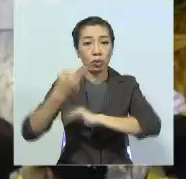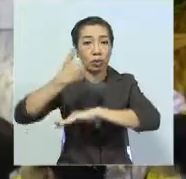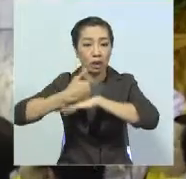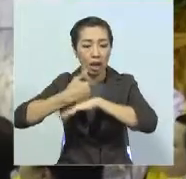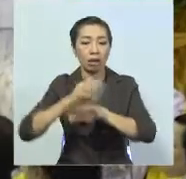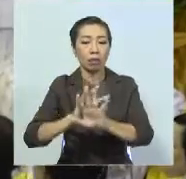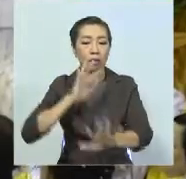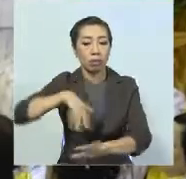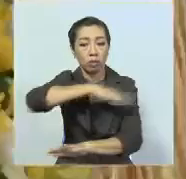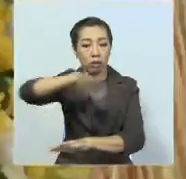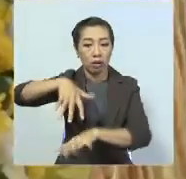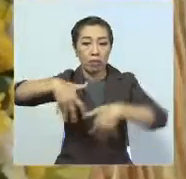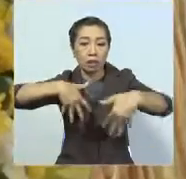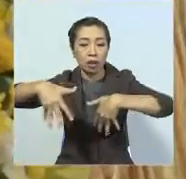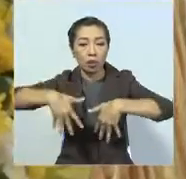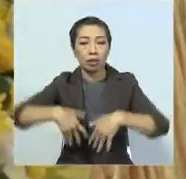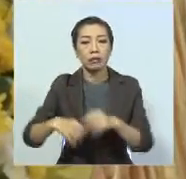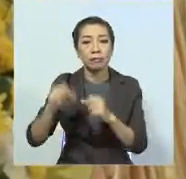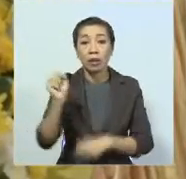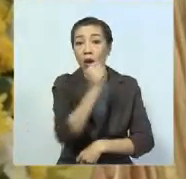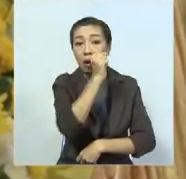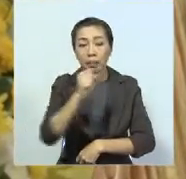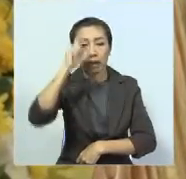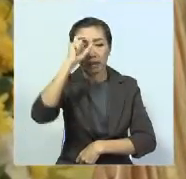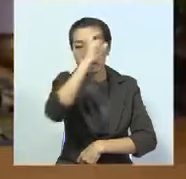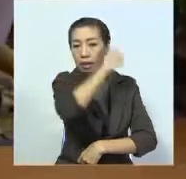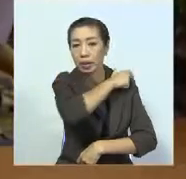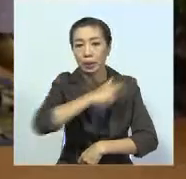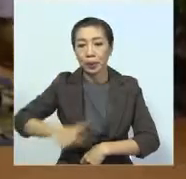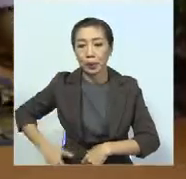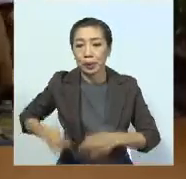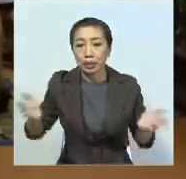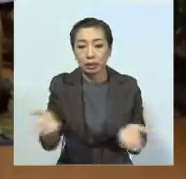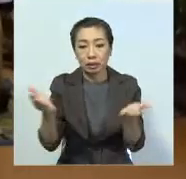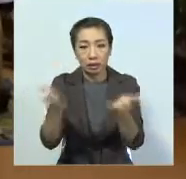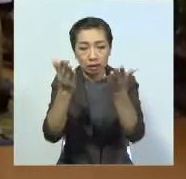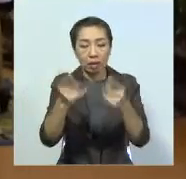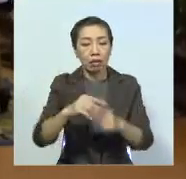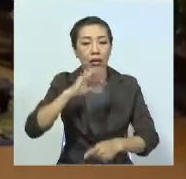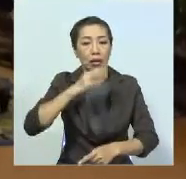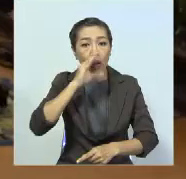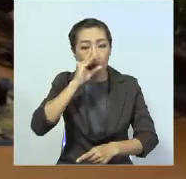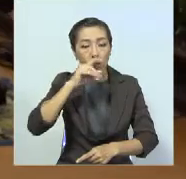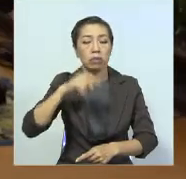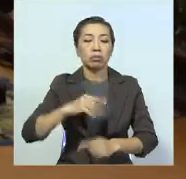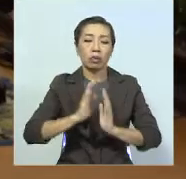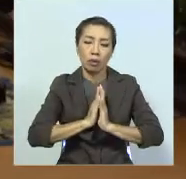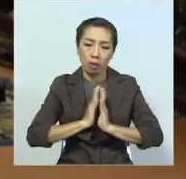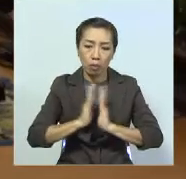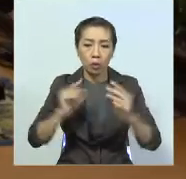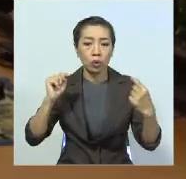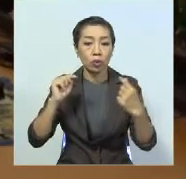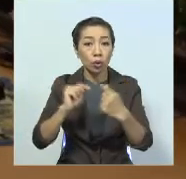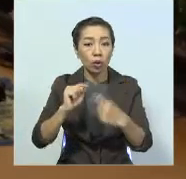ายได้นำประชาชนร่วมกันร้องเพลงสรรเสริญพระบารมีและกล่าวสำนึกในพระมหากรุณาธิคุณเนื่อง